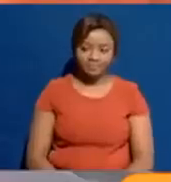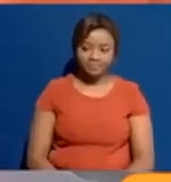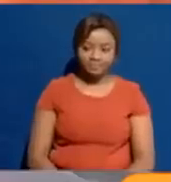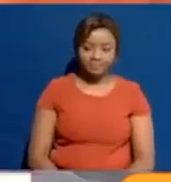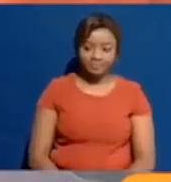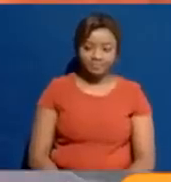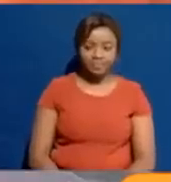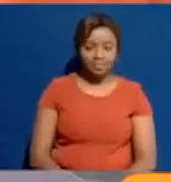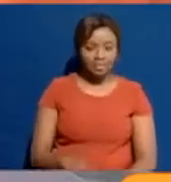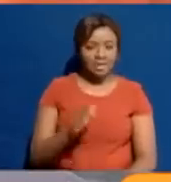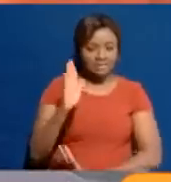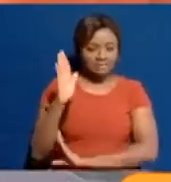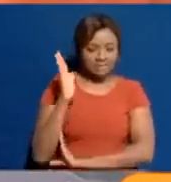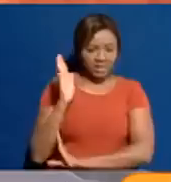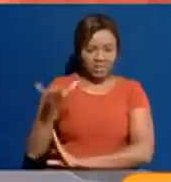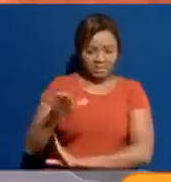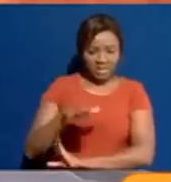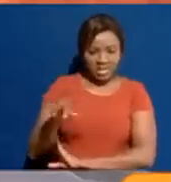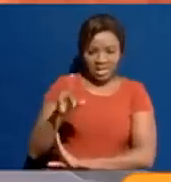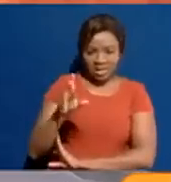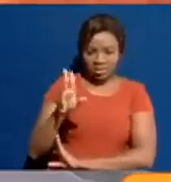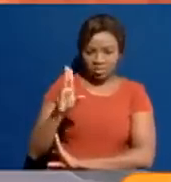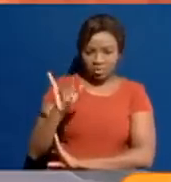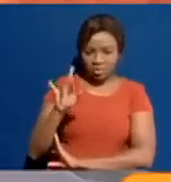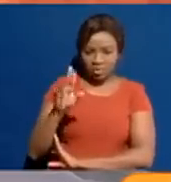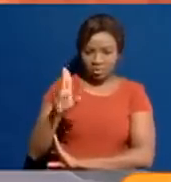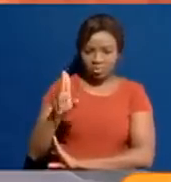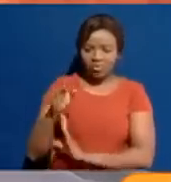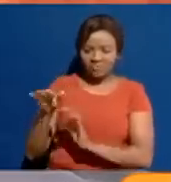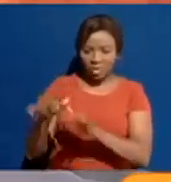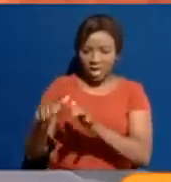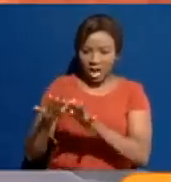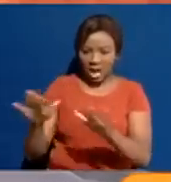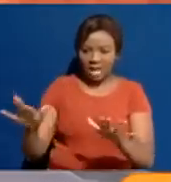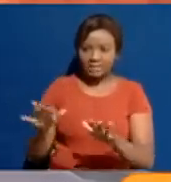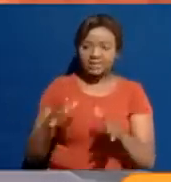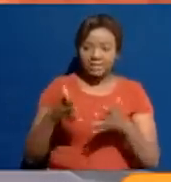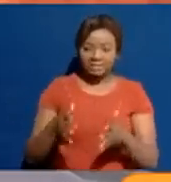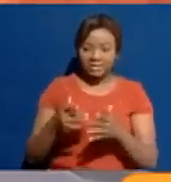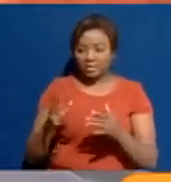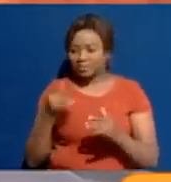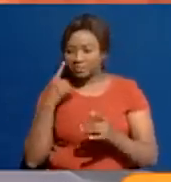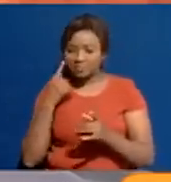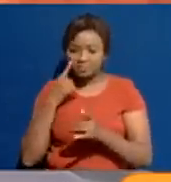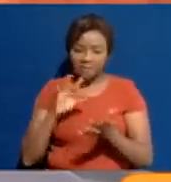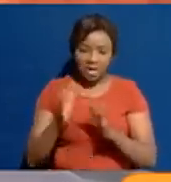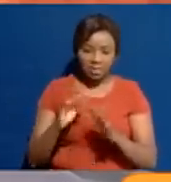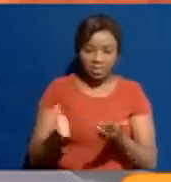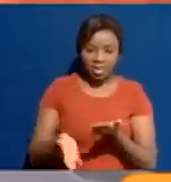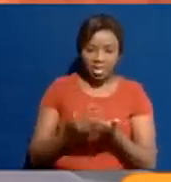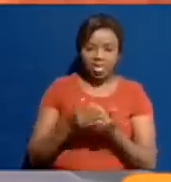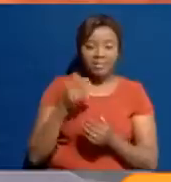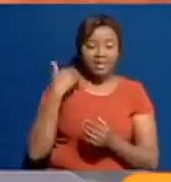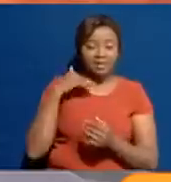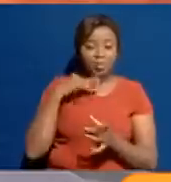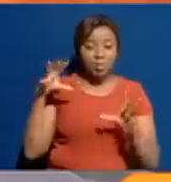Usimamizi wa shamba la Northlands huko Ruiru umeanza kuchukua tena sehemu za ardhi hiyo ambayo ilivamiwa hapo jana. Wavamizi hao